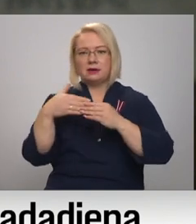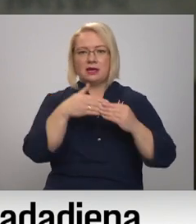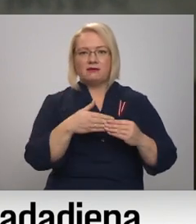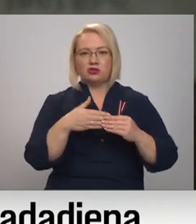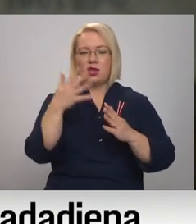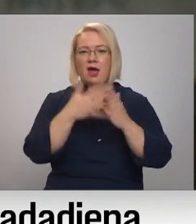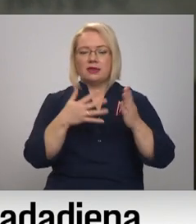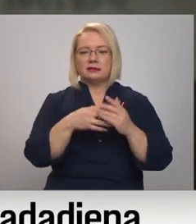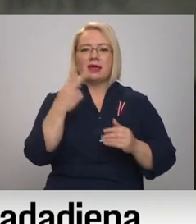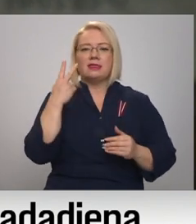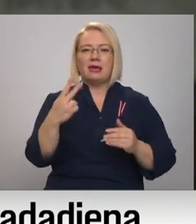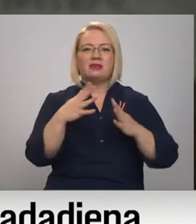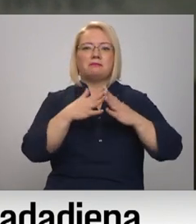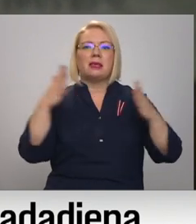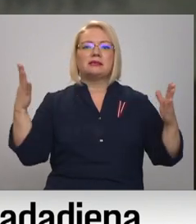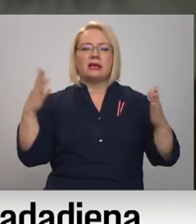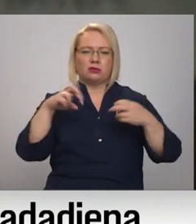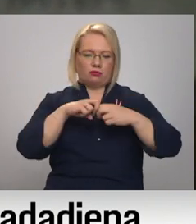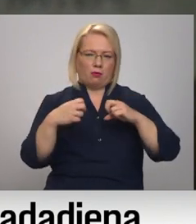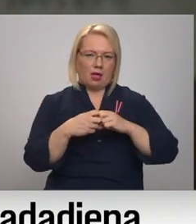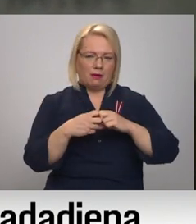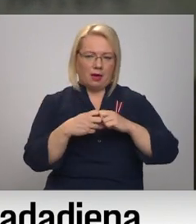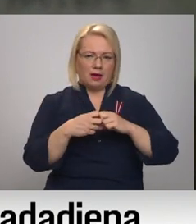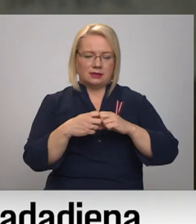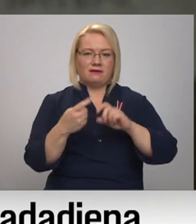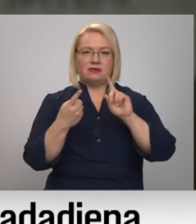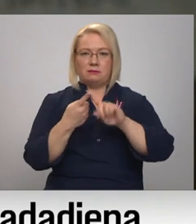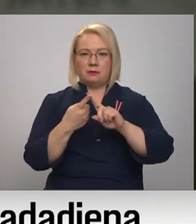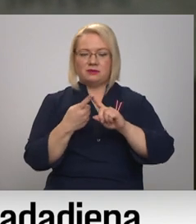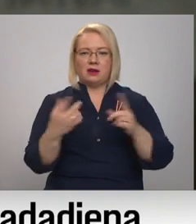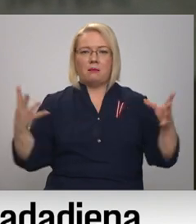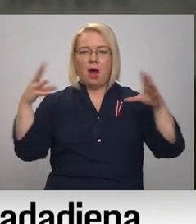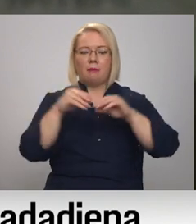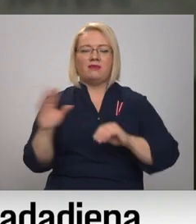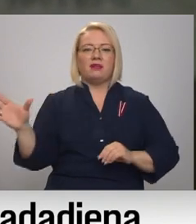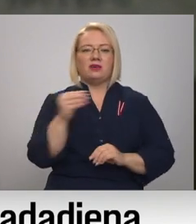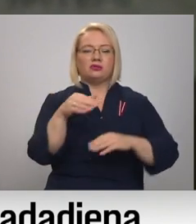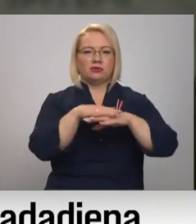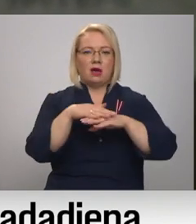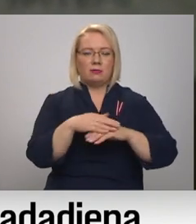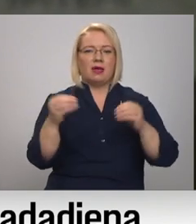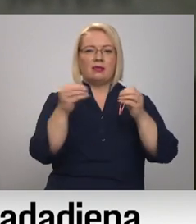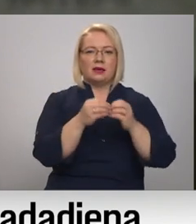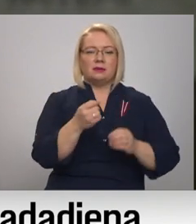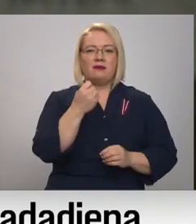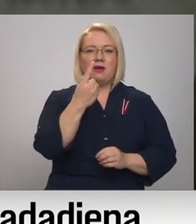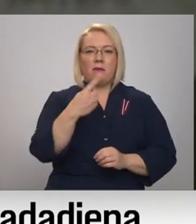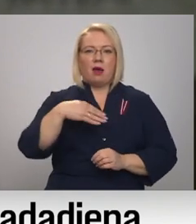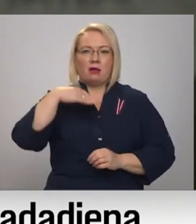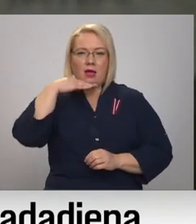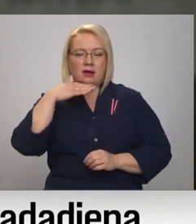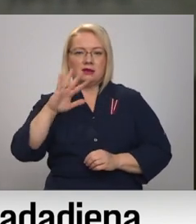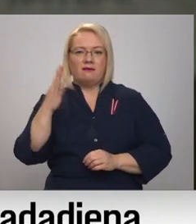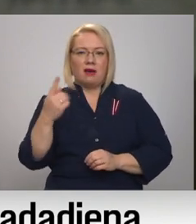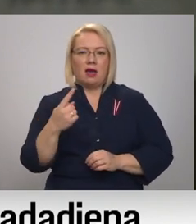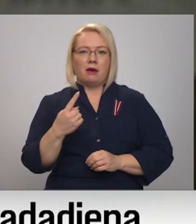atrisina divas milzīgas problēmas. Pirmā, mēs varam aptvert visu sabiedrību, tātad 10. un 11. Klasi vidusskolās vai 1. 2.